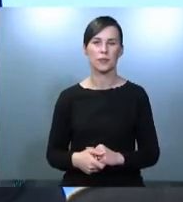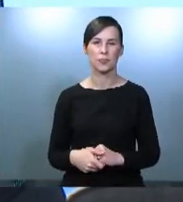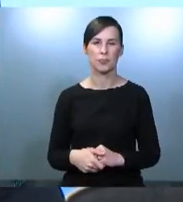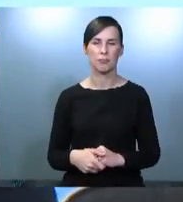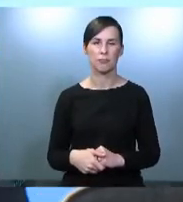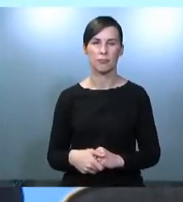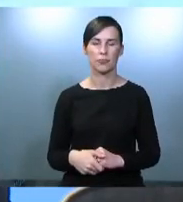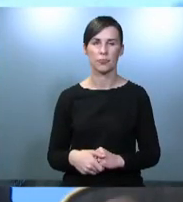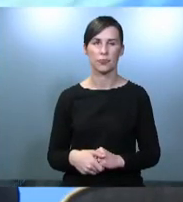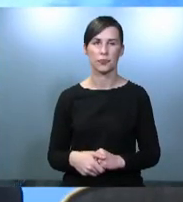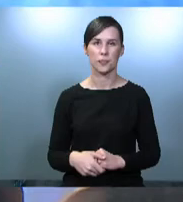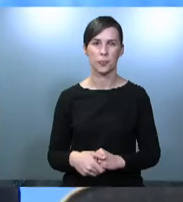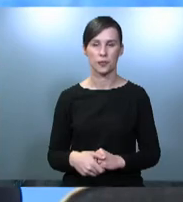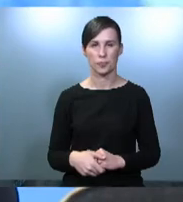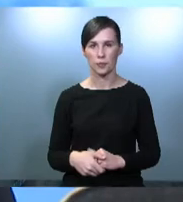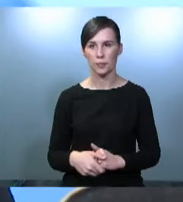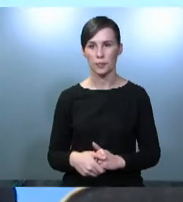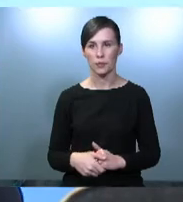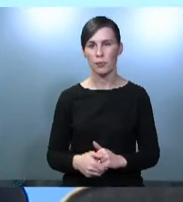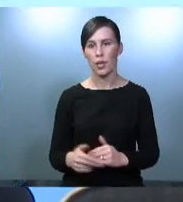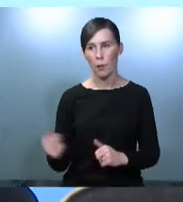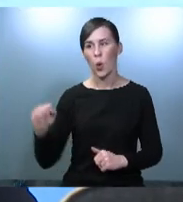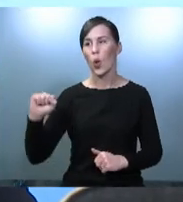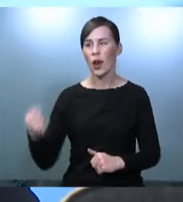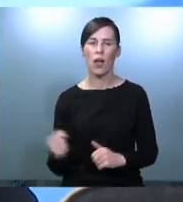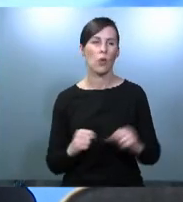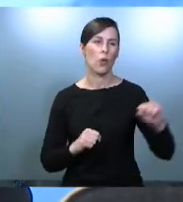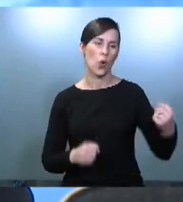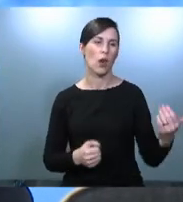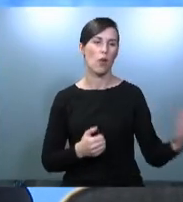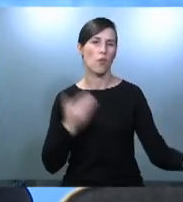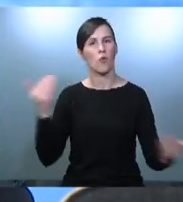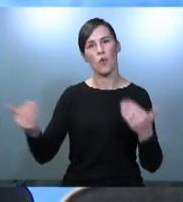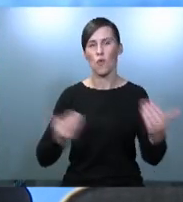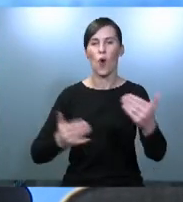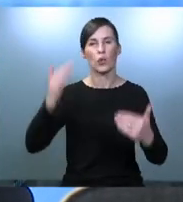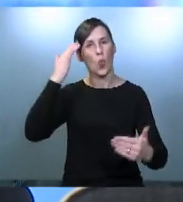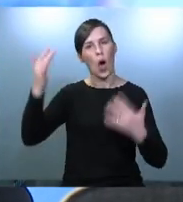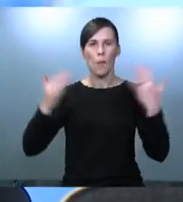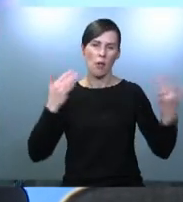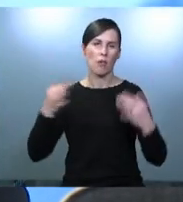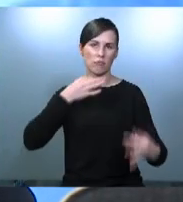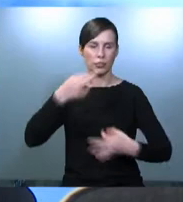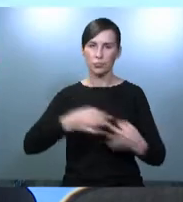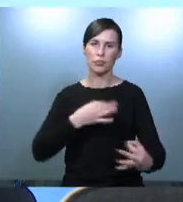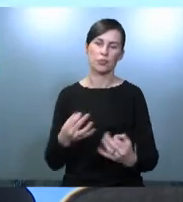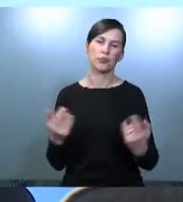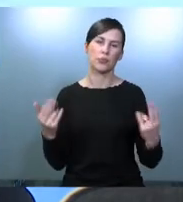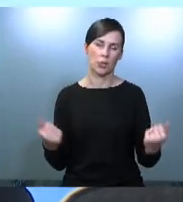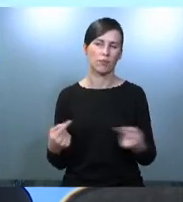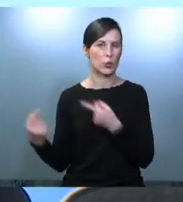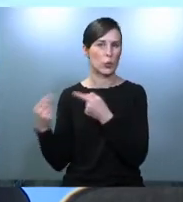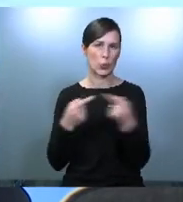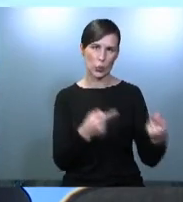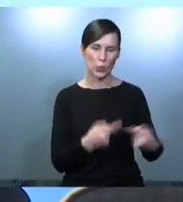turbūt pripažinti, kad kolegų išdėstos mintis iš tikrųjų yra lygiai tas pats, ką mes irgi esam savo